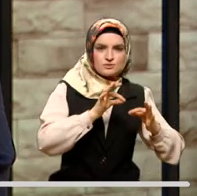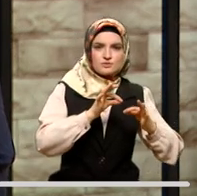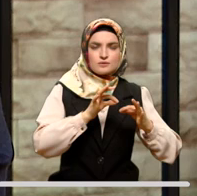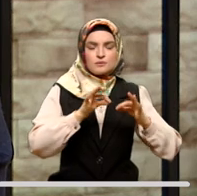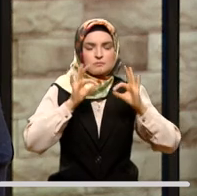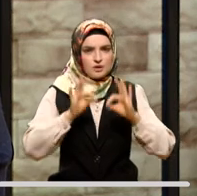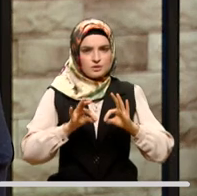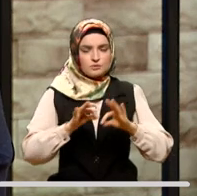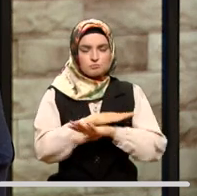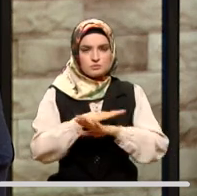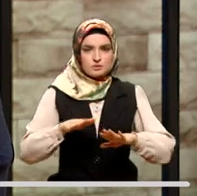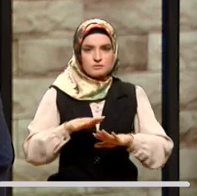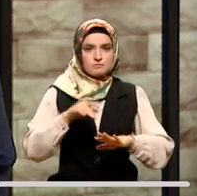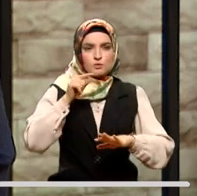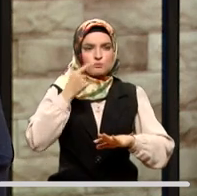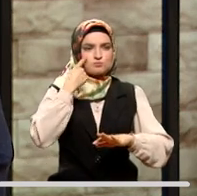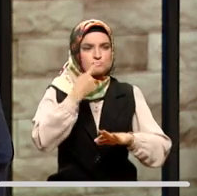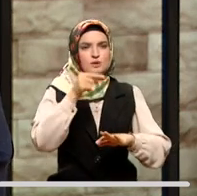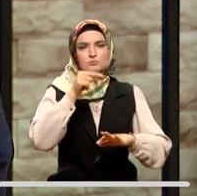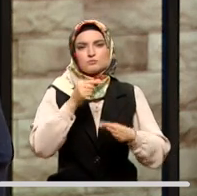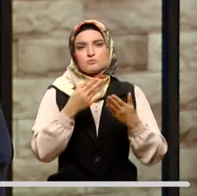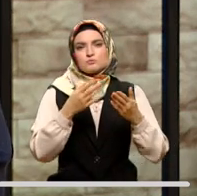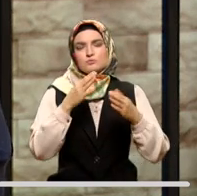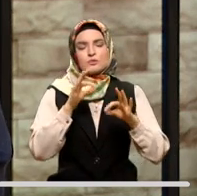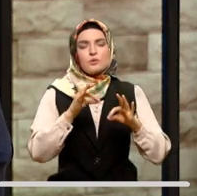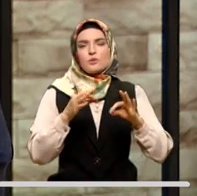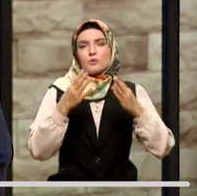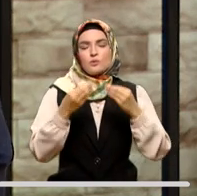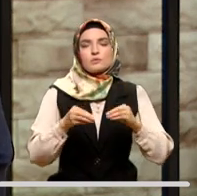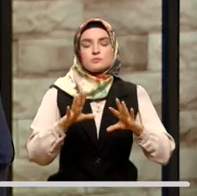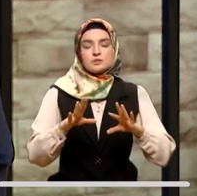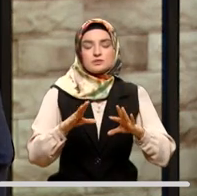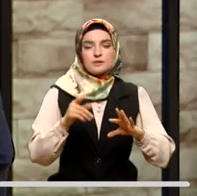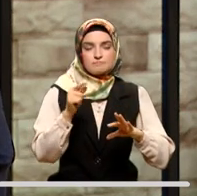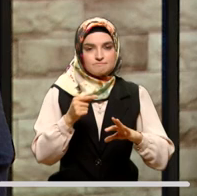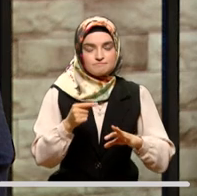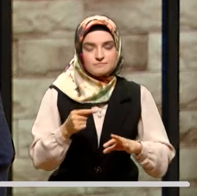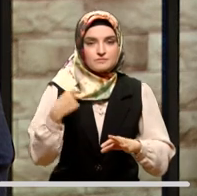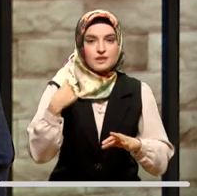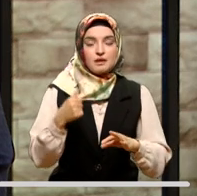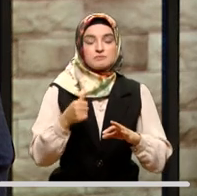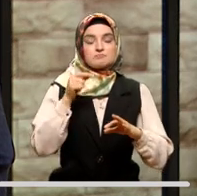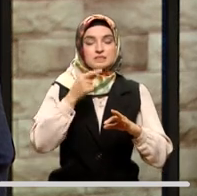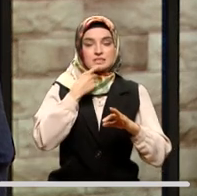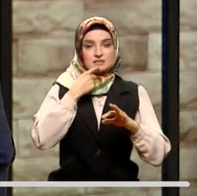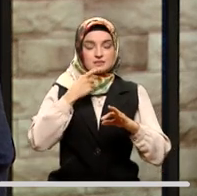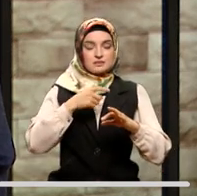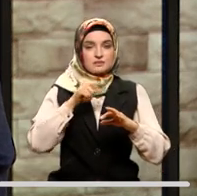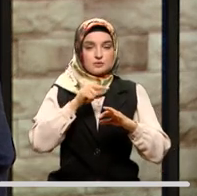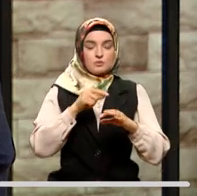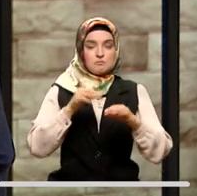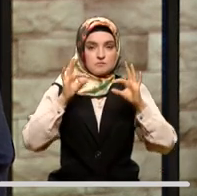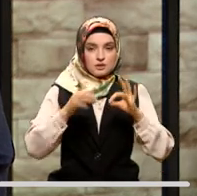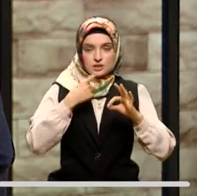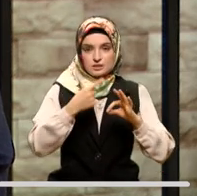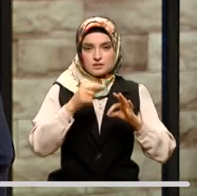Canım babacığım, baktı ki bu iş böyle olmayacak. Her sene yeniden Elif Bay'la başlıyor bunlar diye.